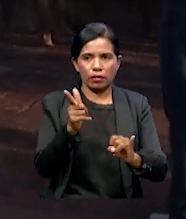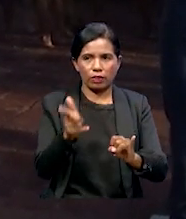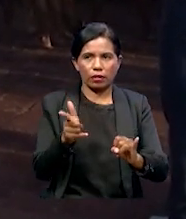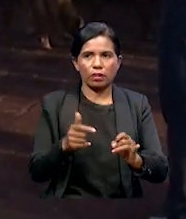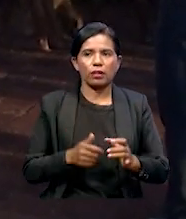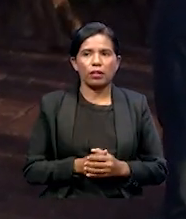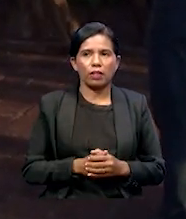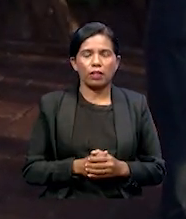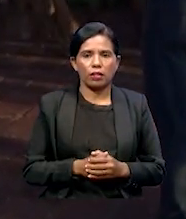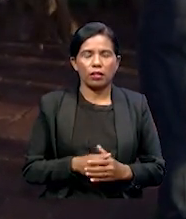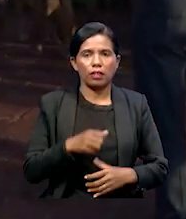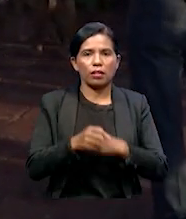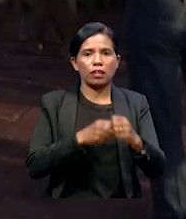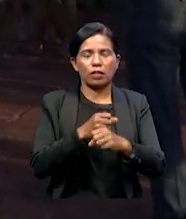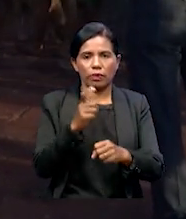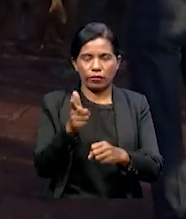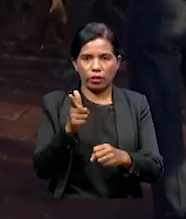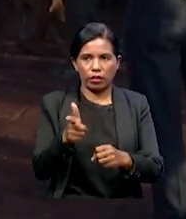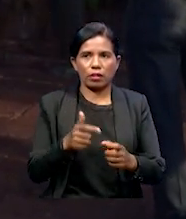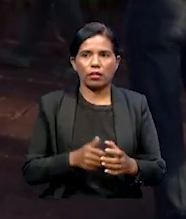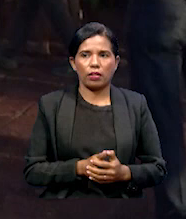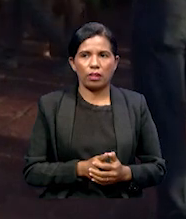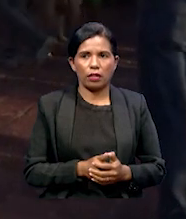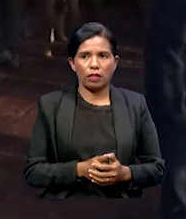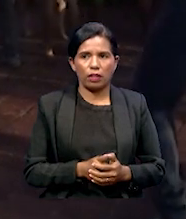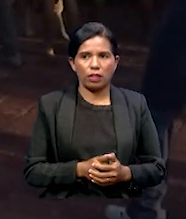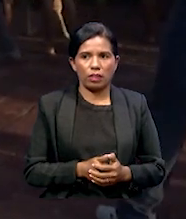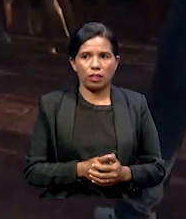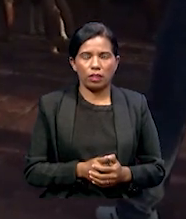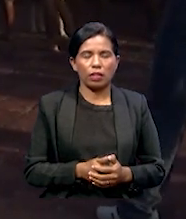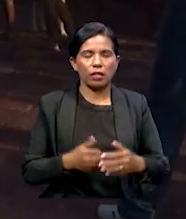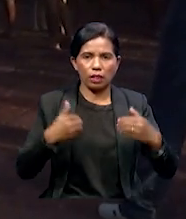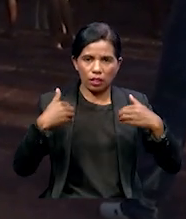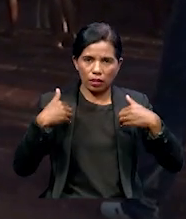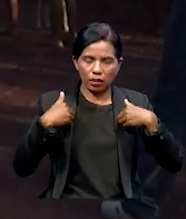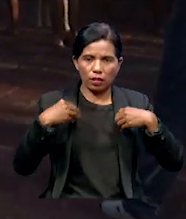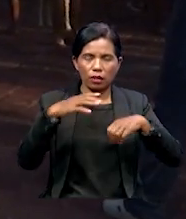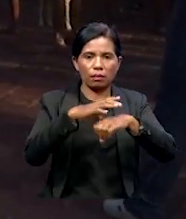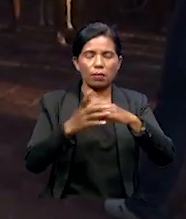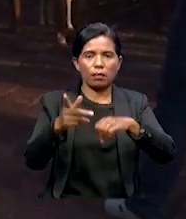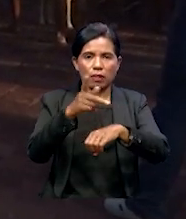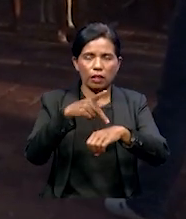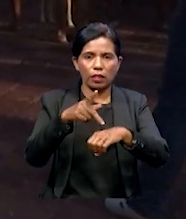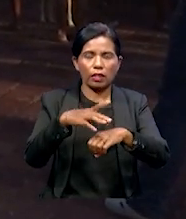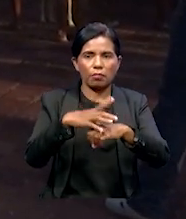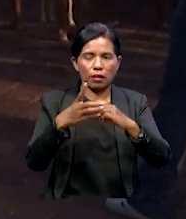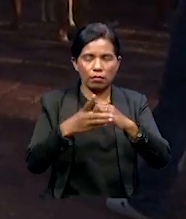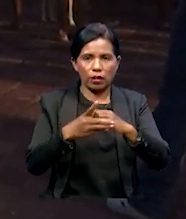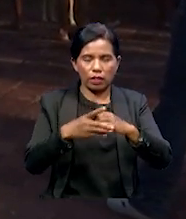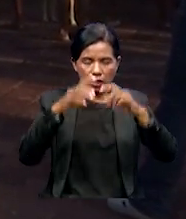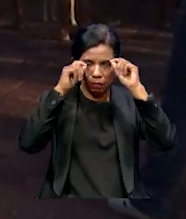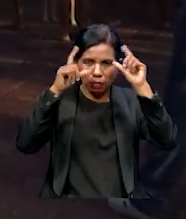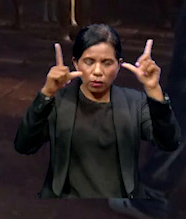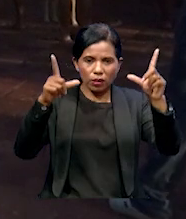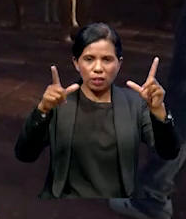22 anos liu ba, mai be, apesar de me iha mapa internasional Timor ek ik demais, mai